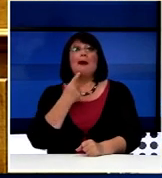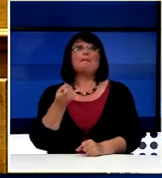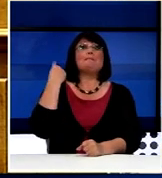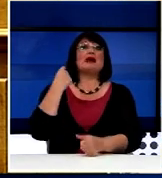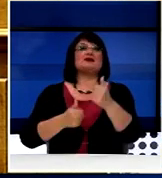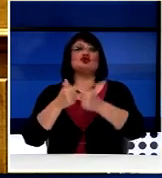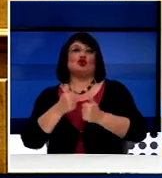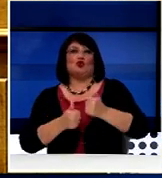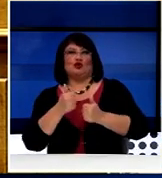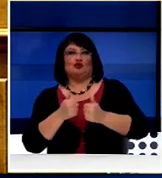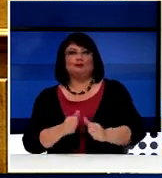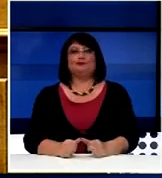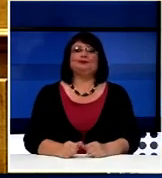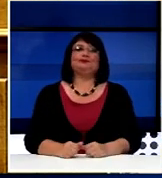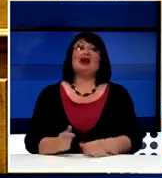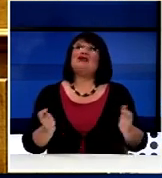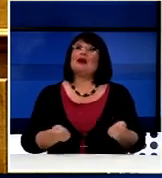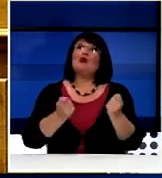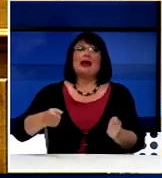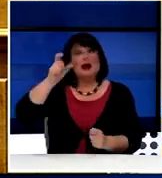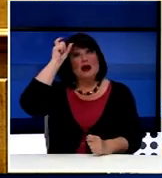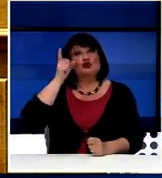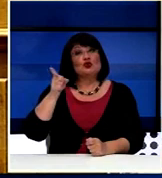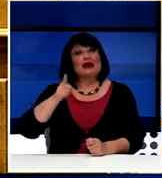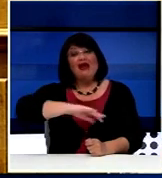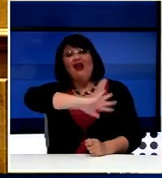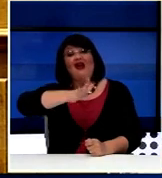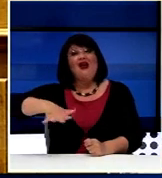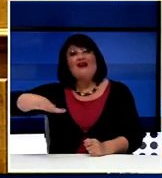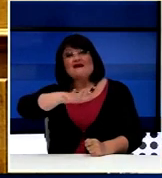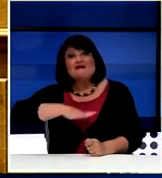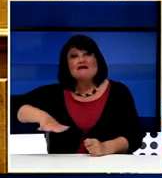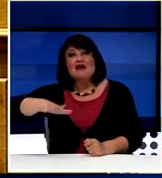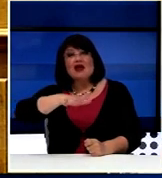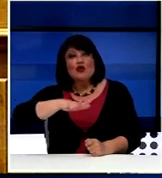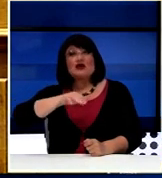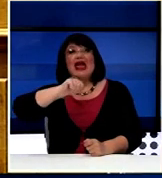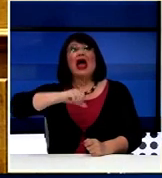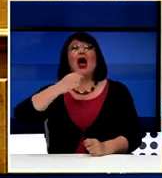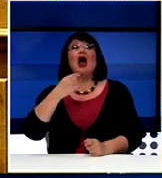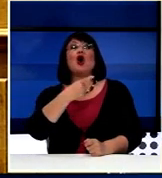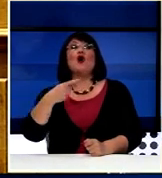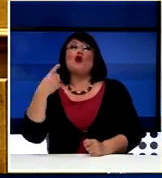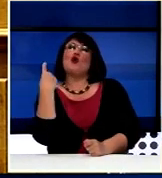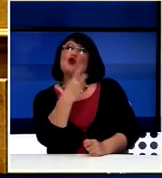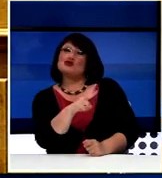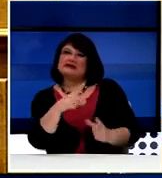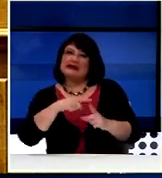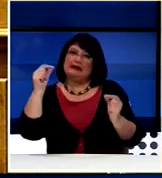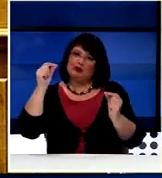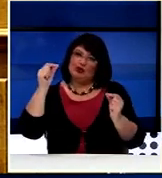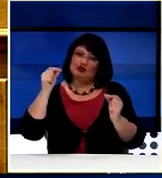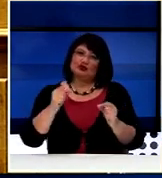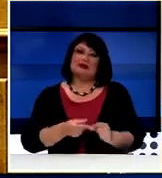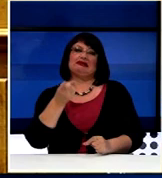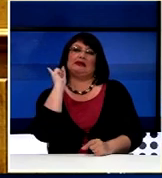Ιούνιο για τις ενέργειές της στο Αιγαίο και στην Κυπριακή ΑΟΣ, αλλά και ένα πολύτιμο πλαίσιο